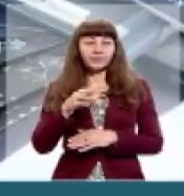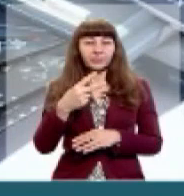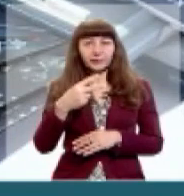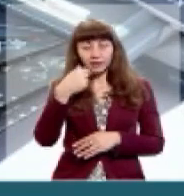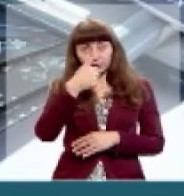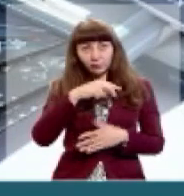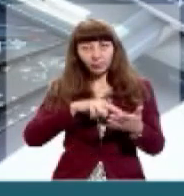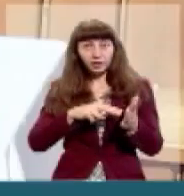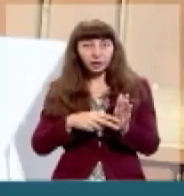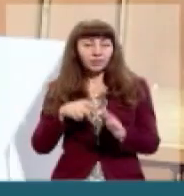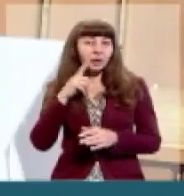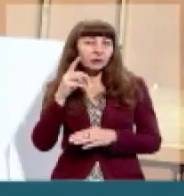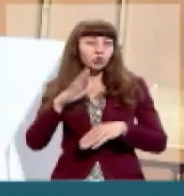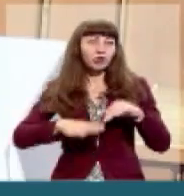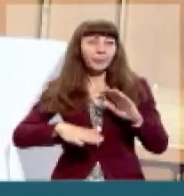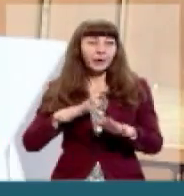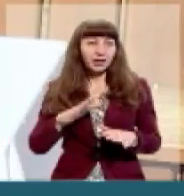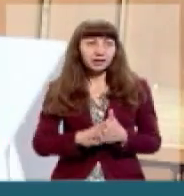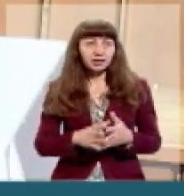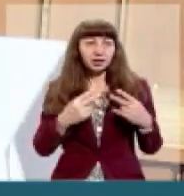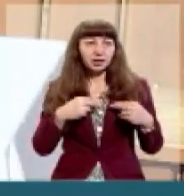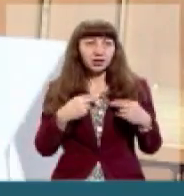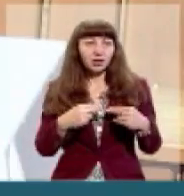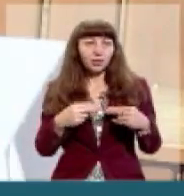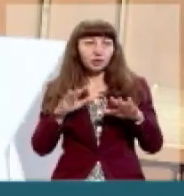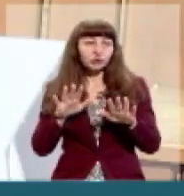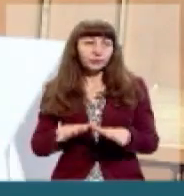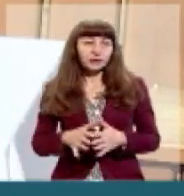және алғашқы жұмыс орны жобалары аясында 180 мыңға